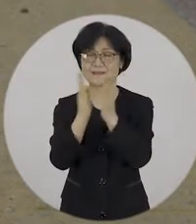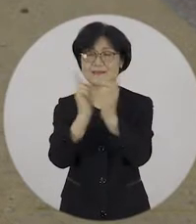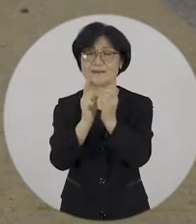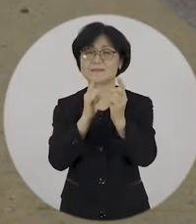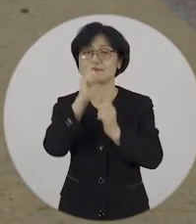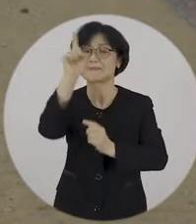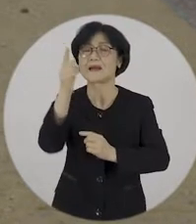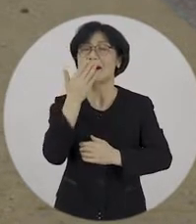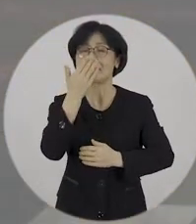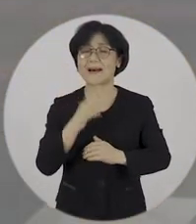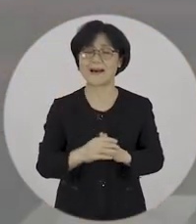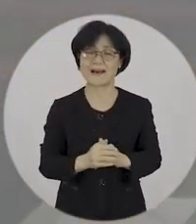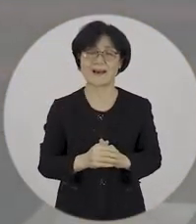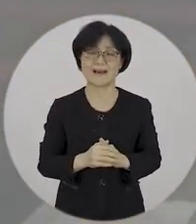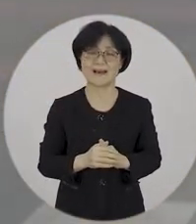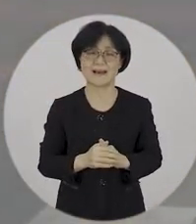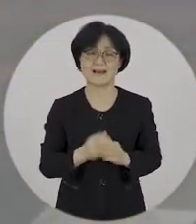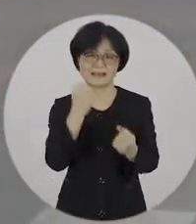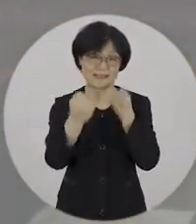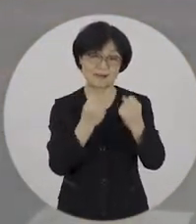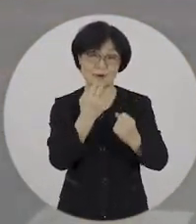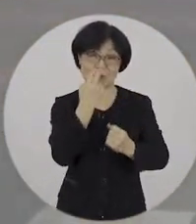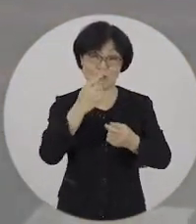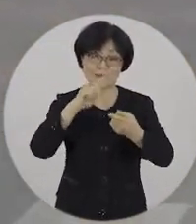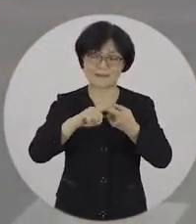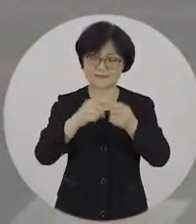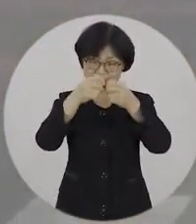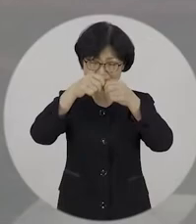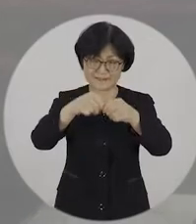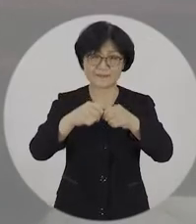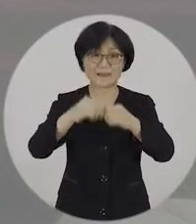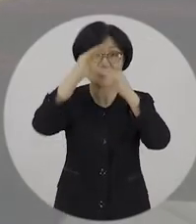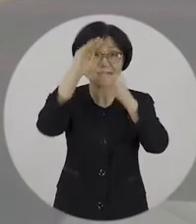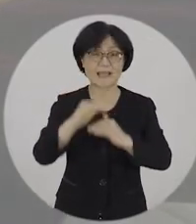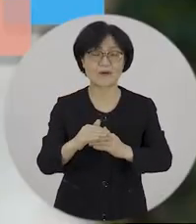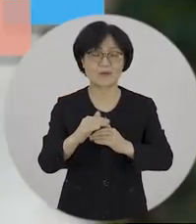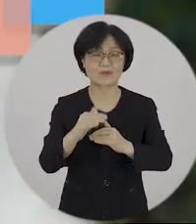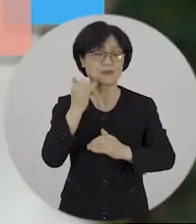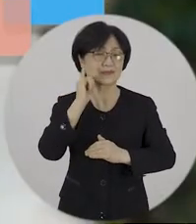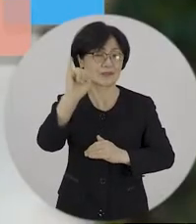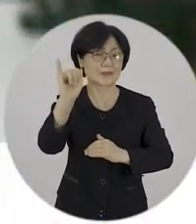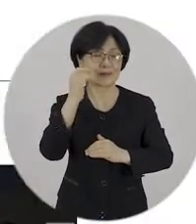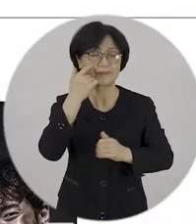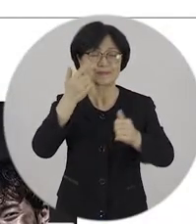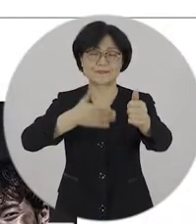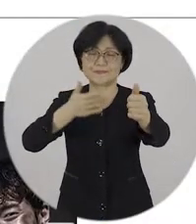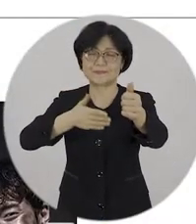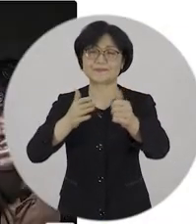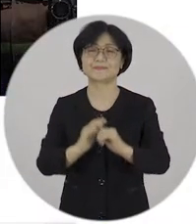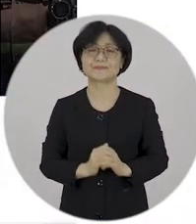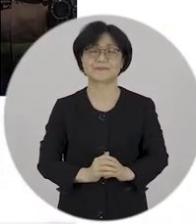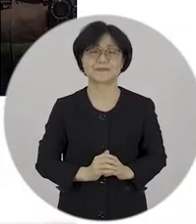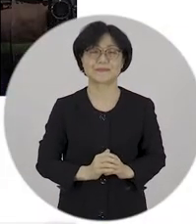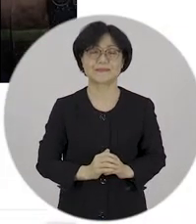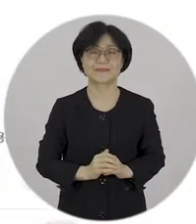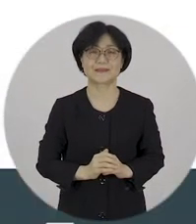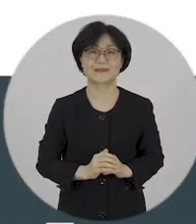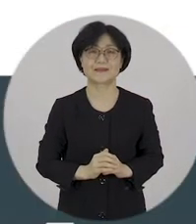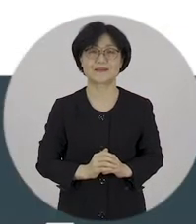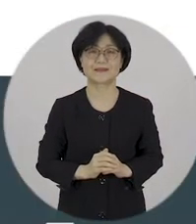있습니다. 강서구민 자전거 보험에 대한 자세한 사항은 DB손해보험 콜센터로 문의하면 됩니다.